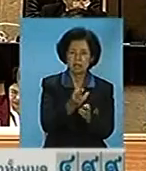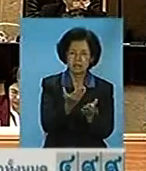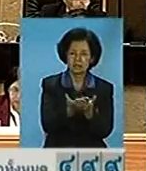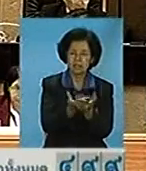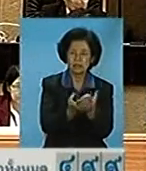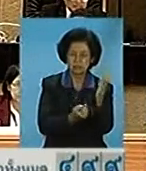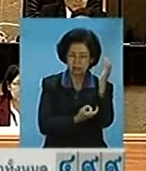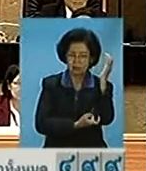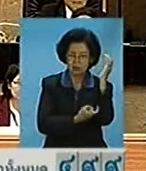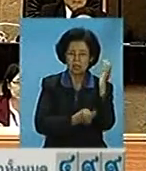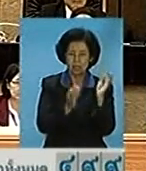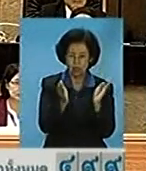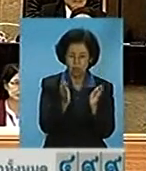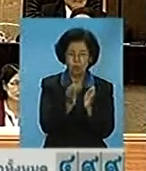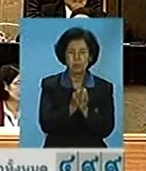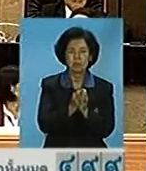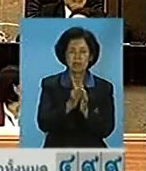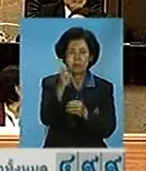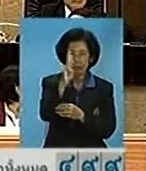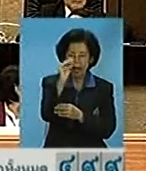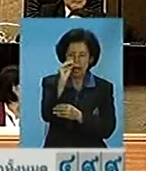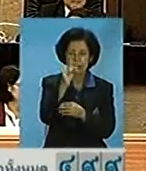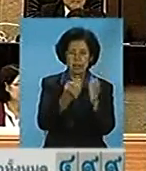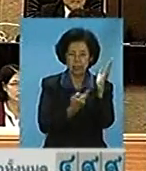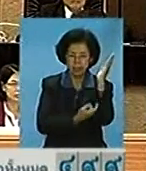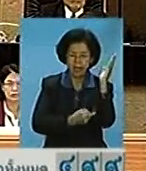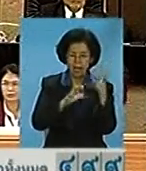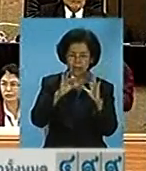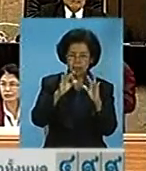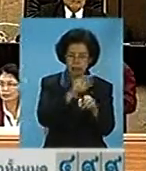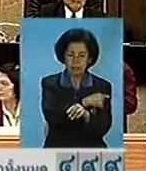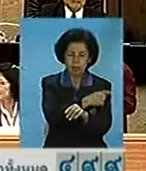ราคายางพาราและไม้ยางพาราด้วยหรือไม่เชิญท่านตอบฮะ